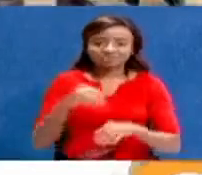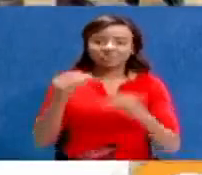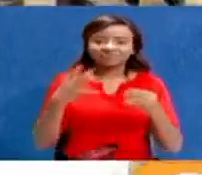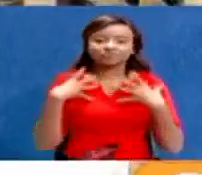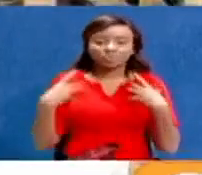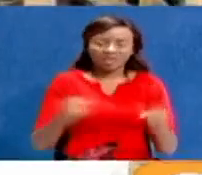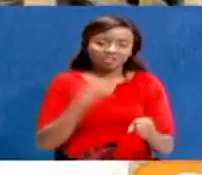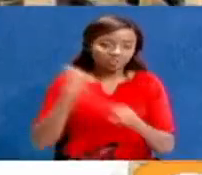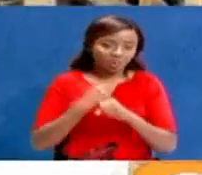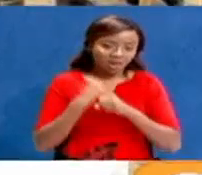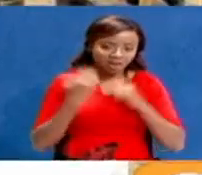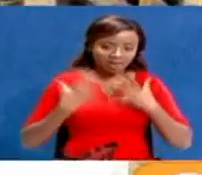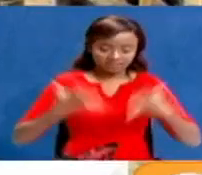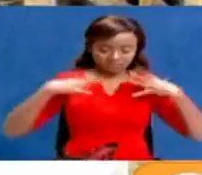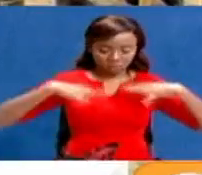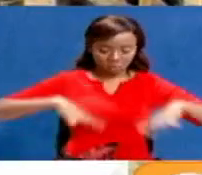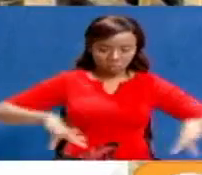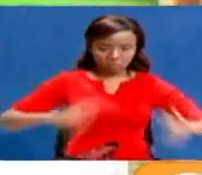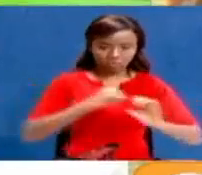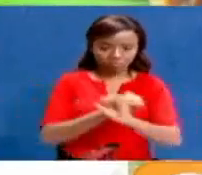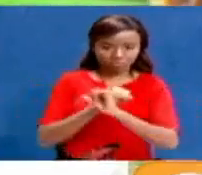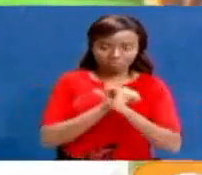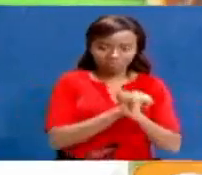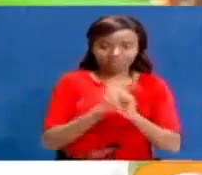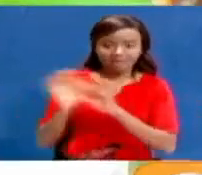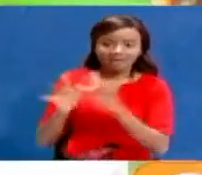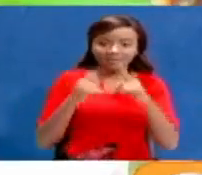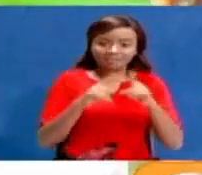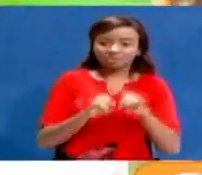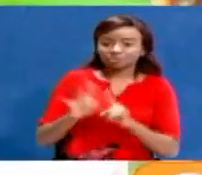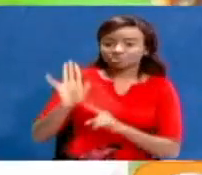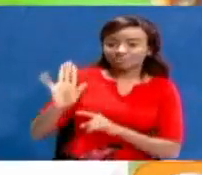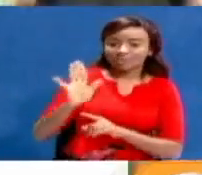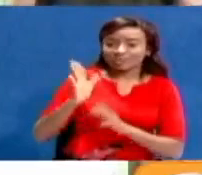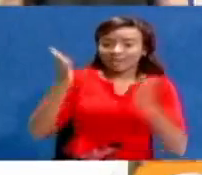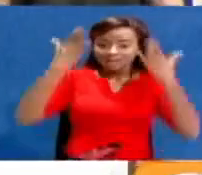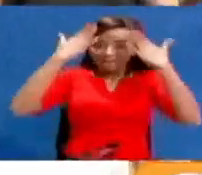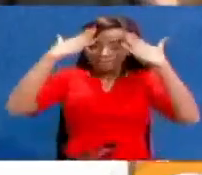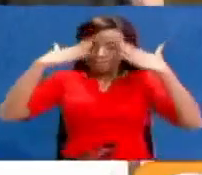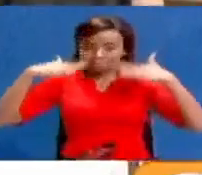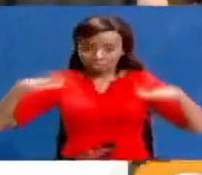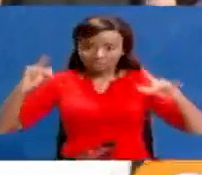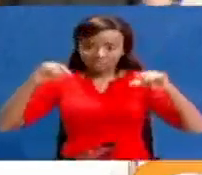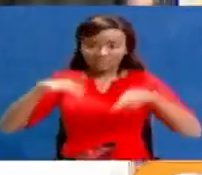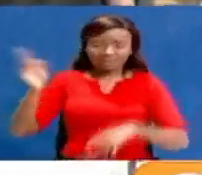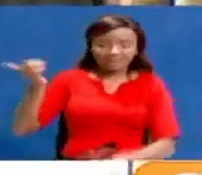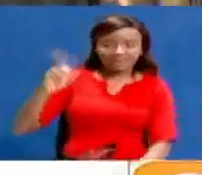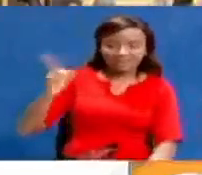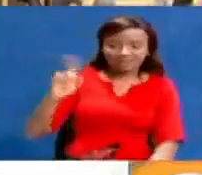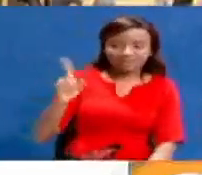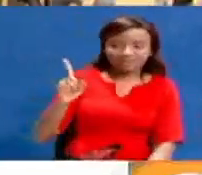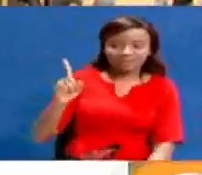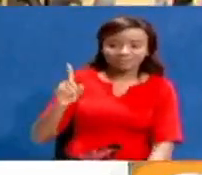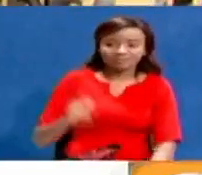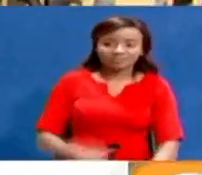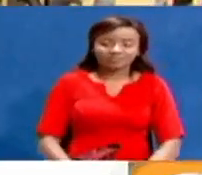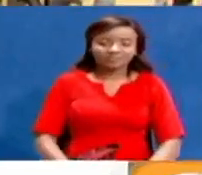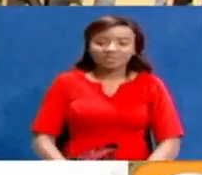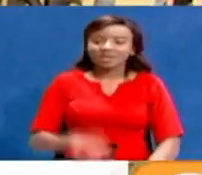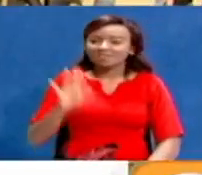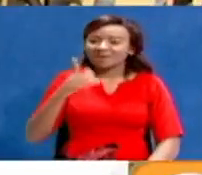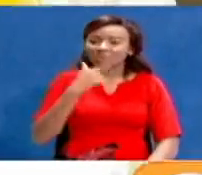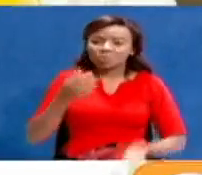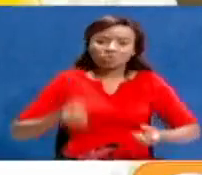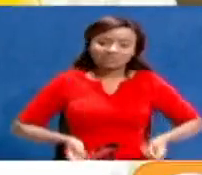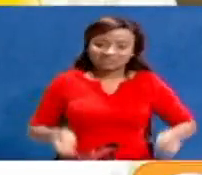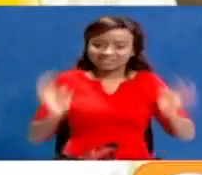wa afya. Huku hayo yakijiri, waumini wa dini ya Kiislamu hapa jijini Nairobi, haswa